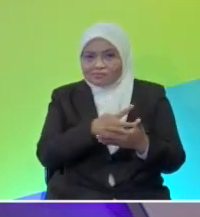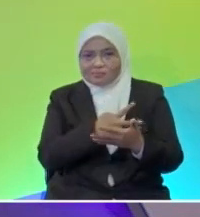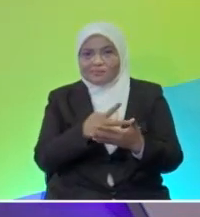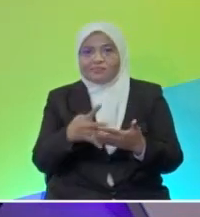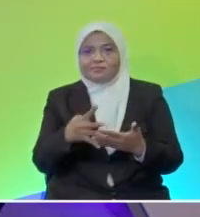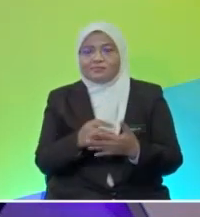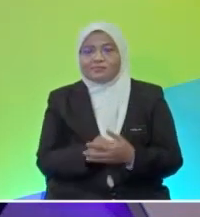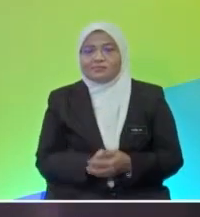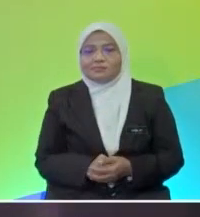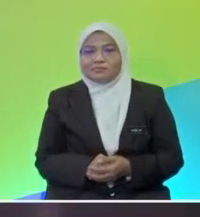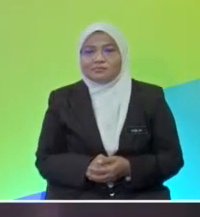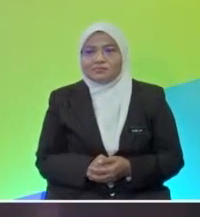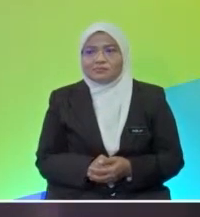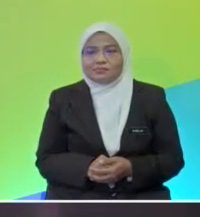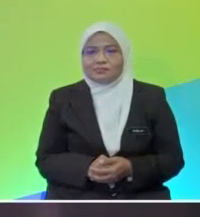bagaimana